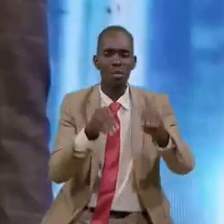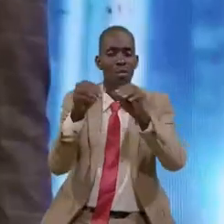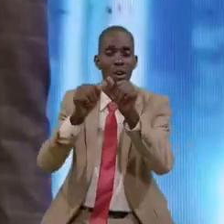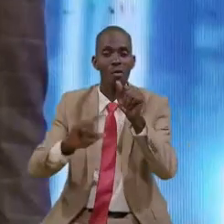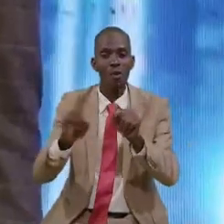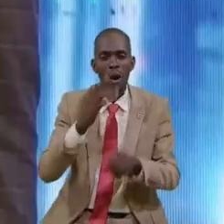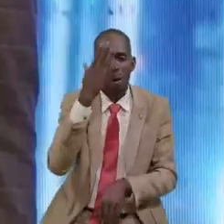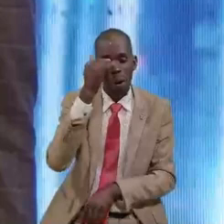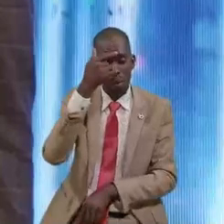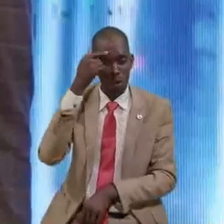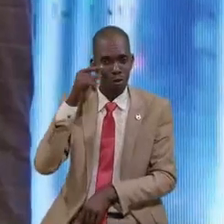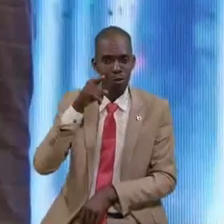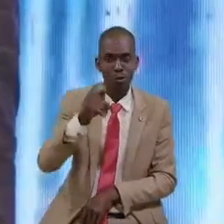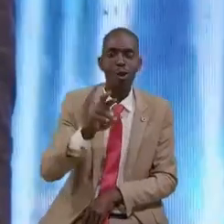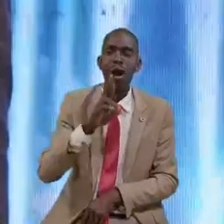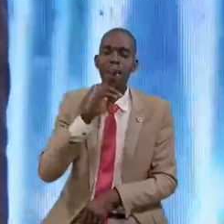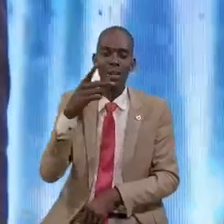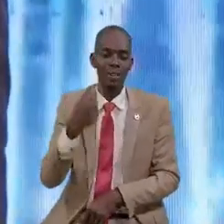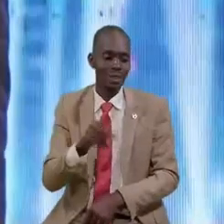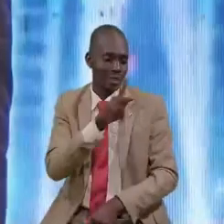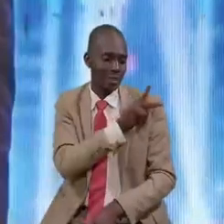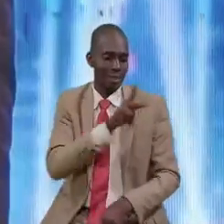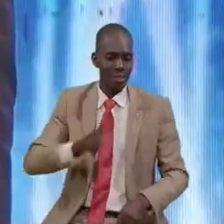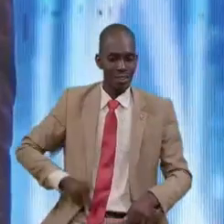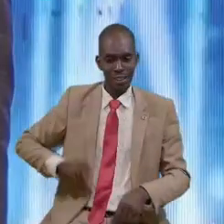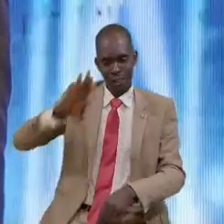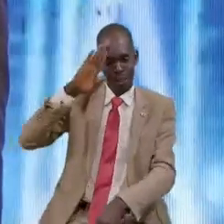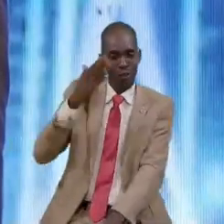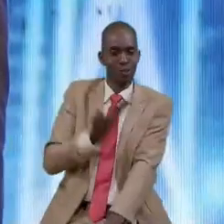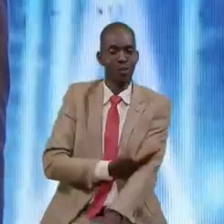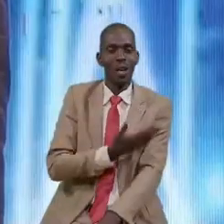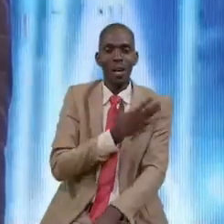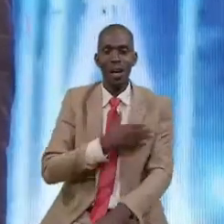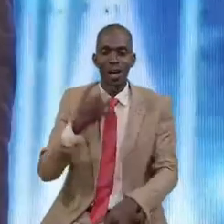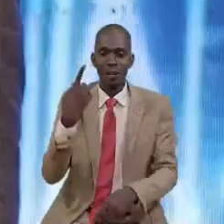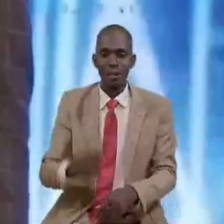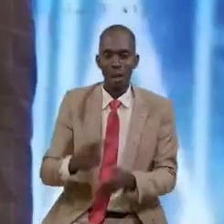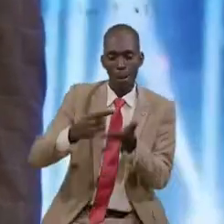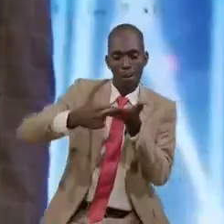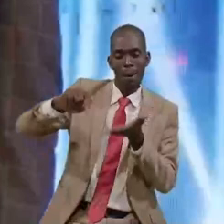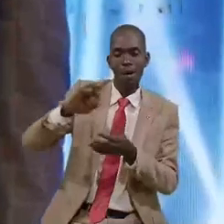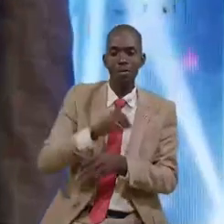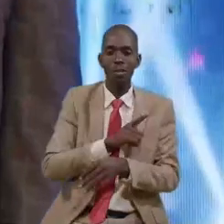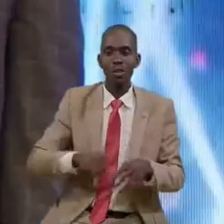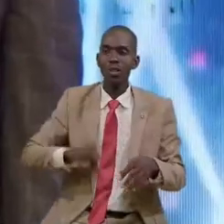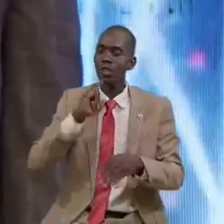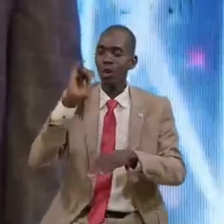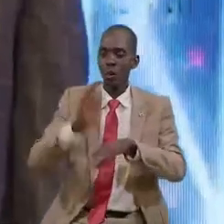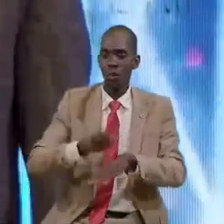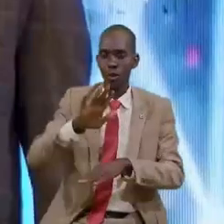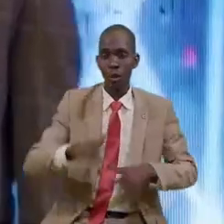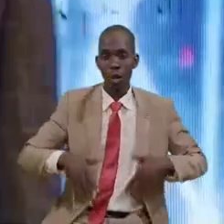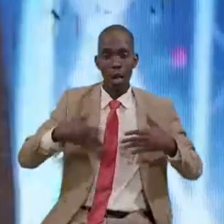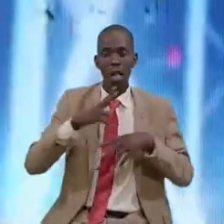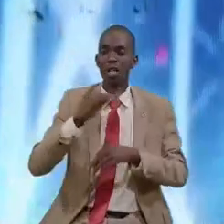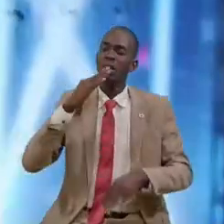que vous êtes le fils du roi et la marque du Seigneur est sur votre vie. Et aucun mal ne